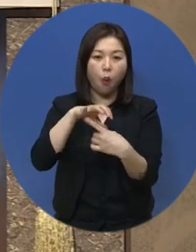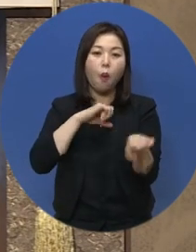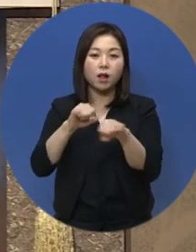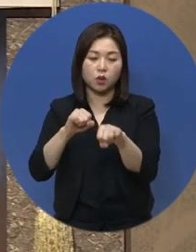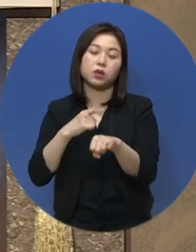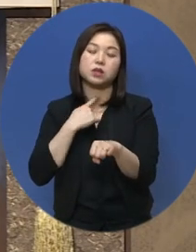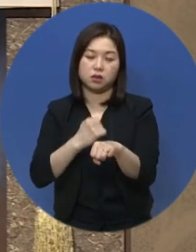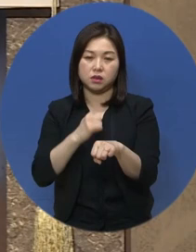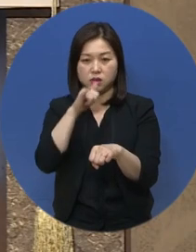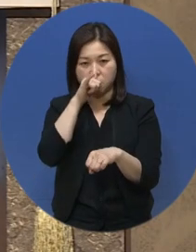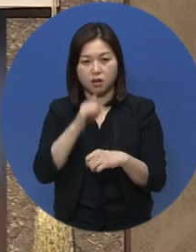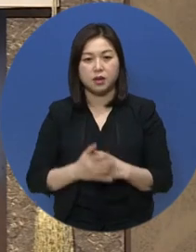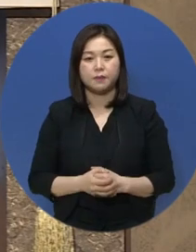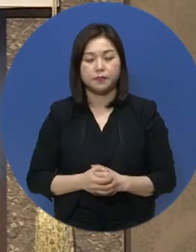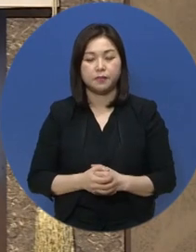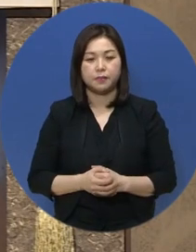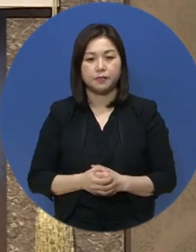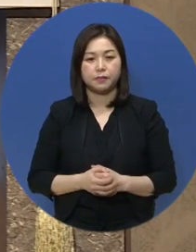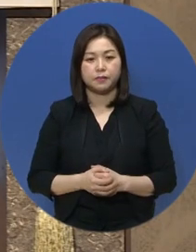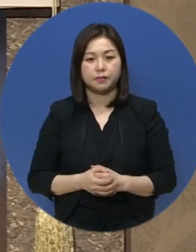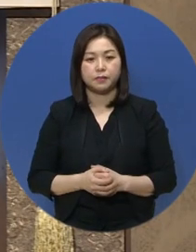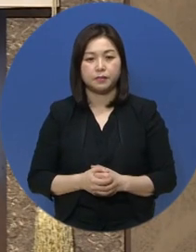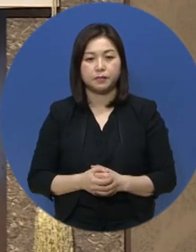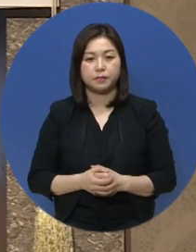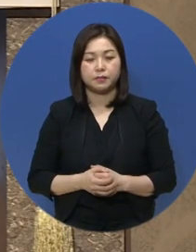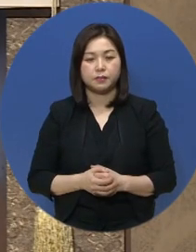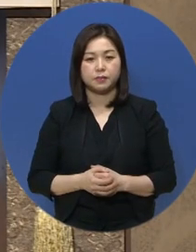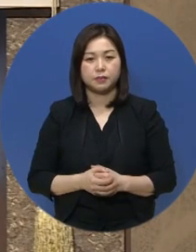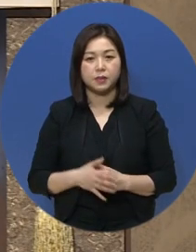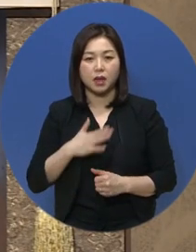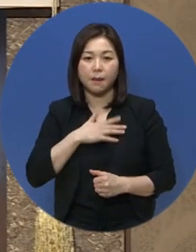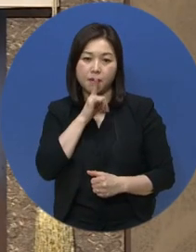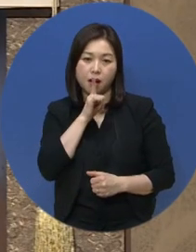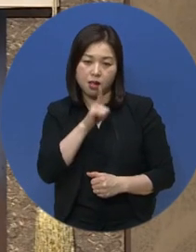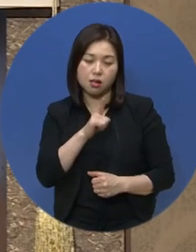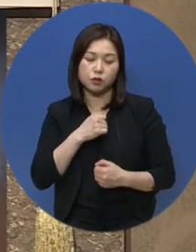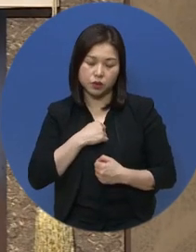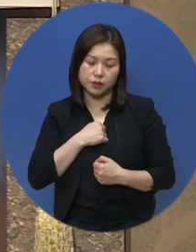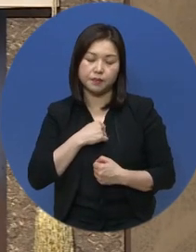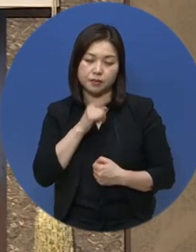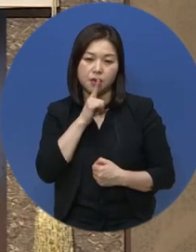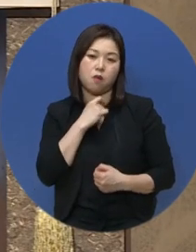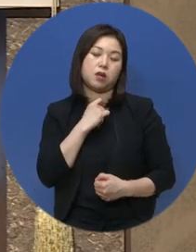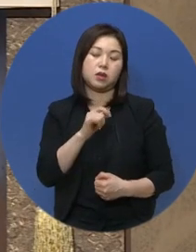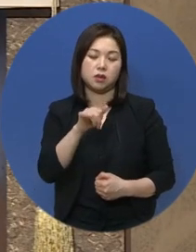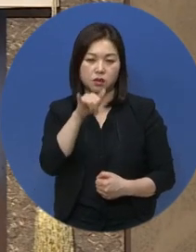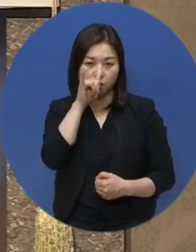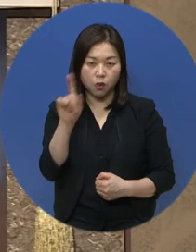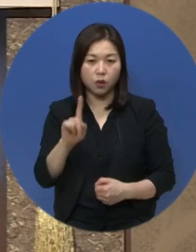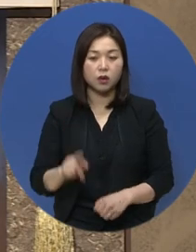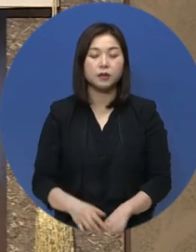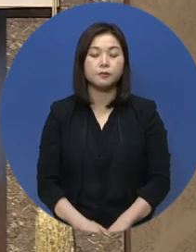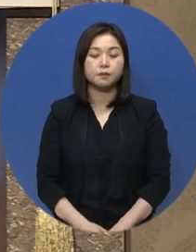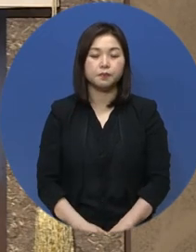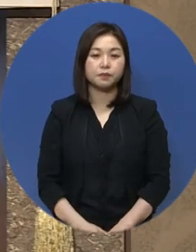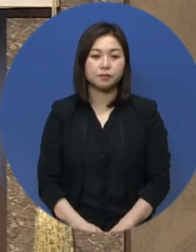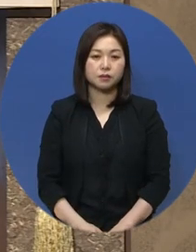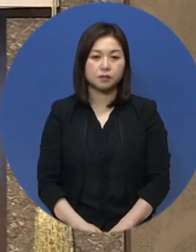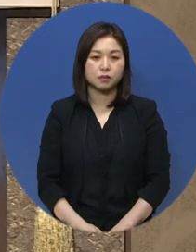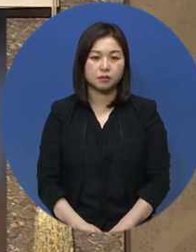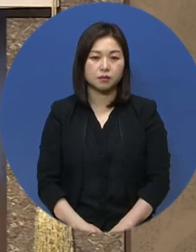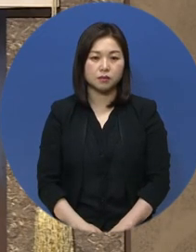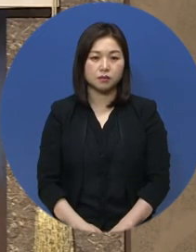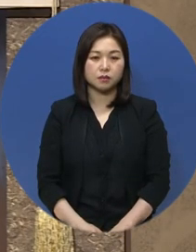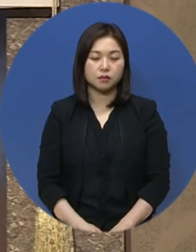유경험자로서 좀 말씀을 좀 보충해서 조심스럽게 좀 드려보고 싶은 게 있는데요. 정인